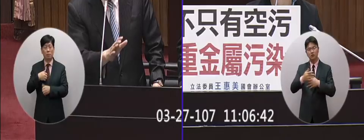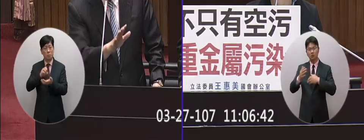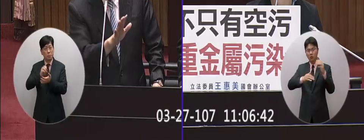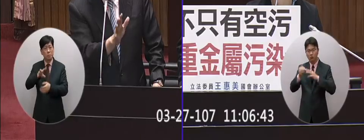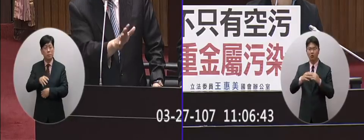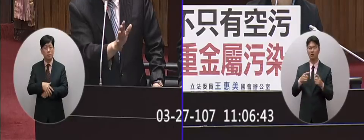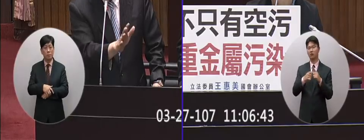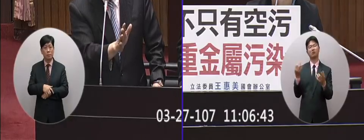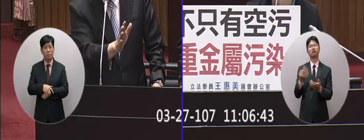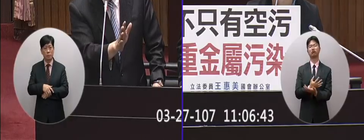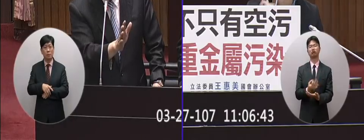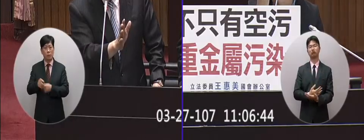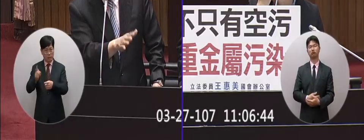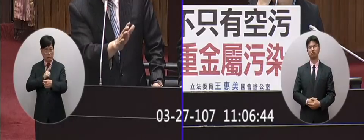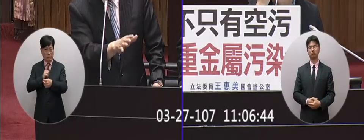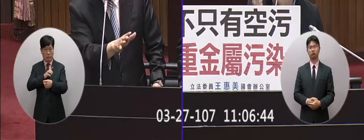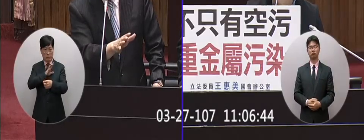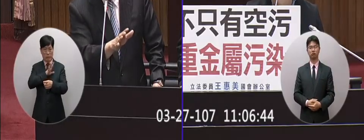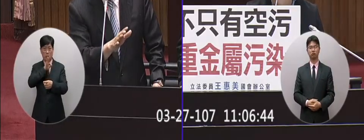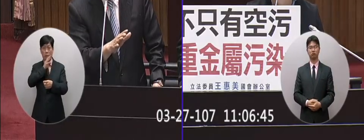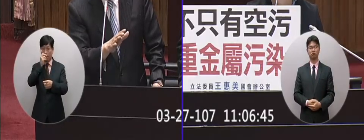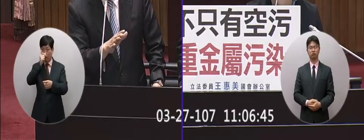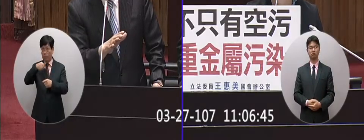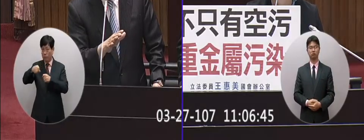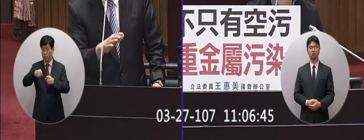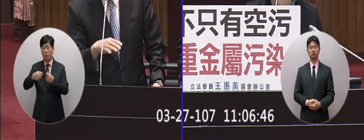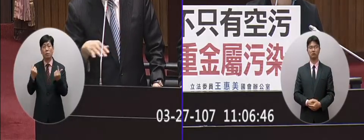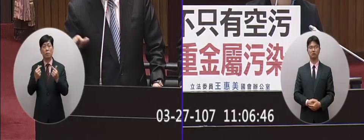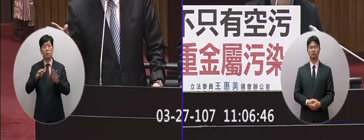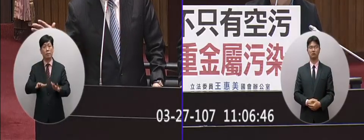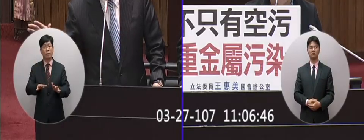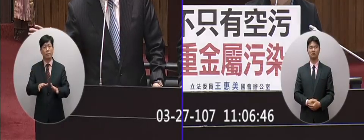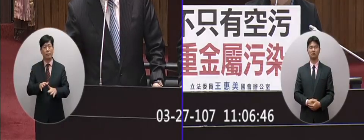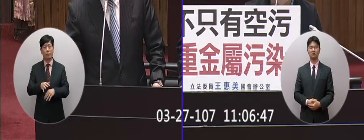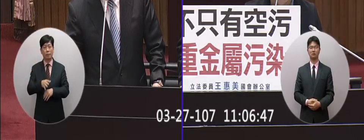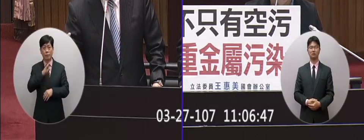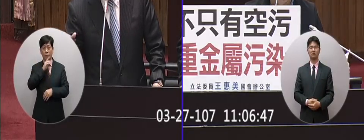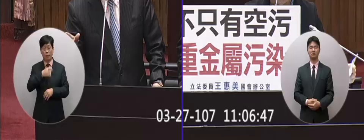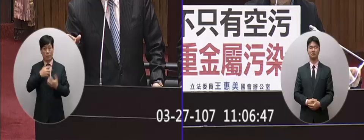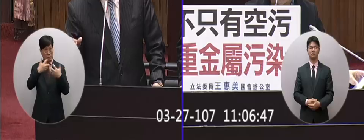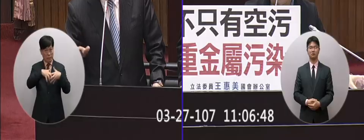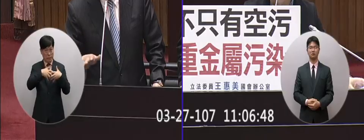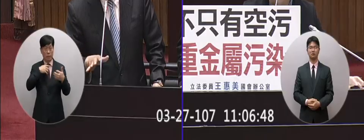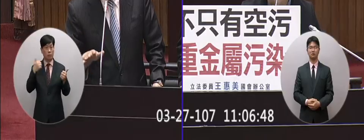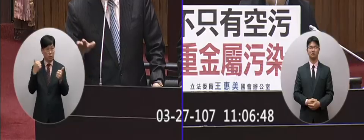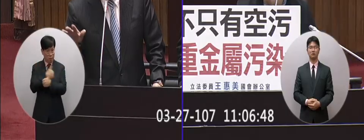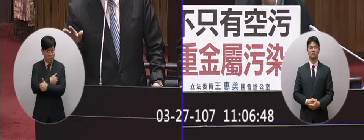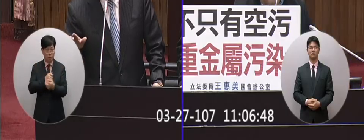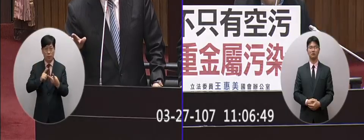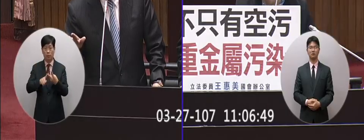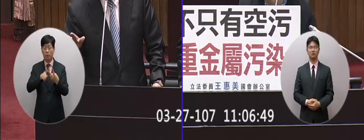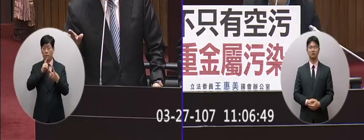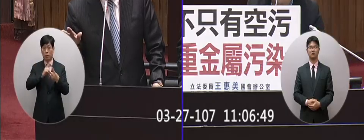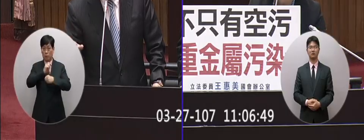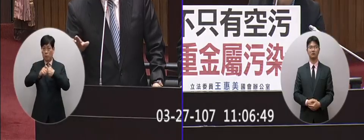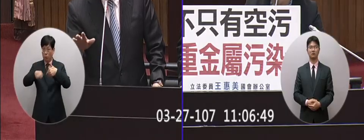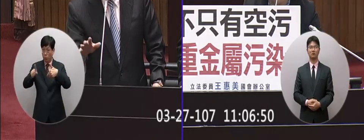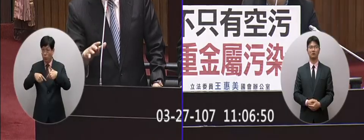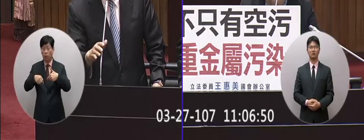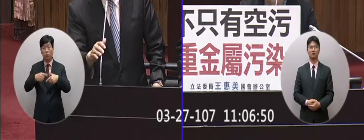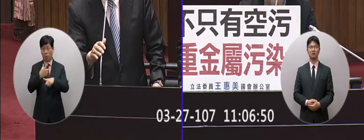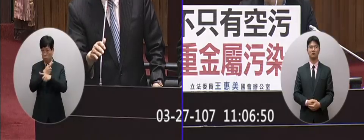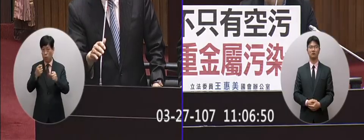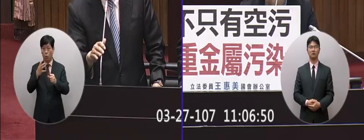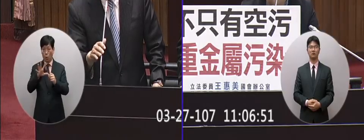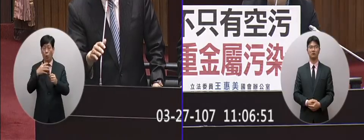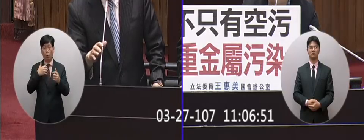王委员报告，我们洛龙有洛龙的处遇方案、啊、包括我们现在的机械的代耕，包括我们自动化。这个都